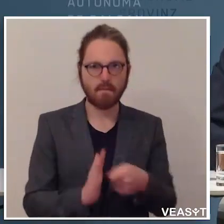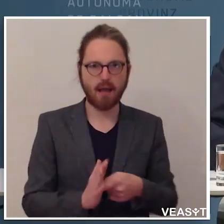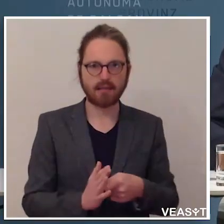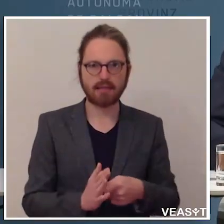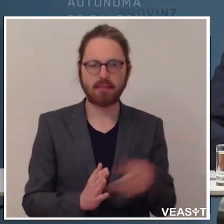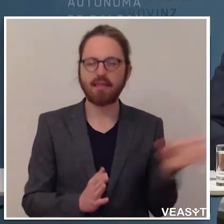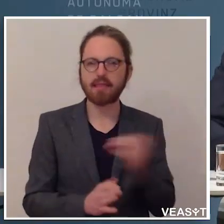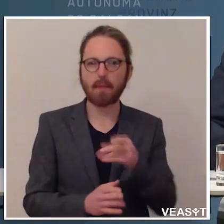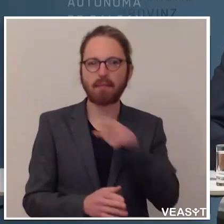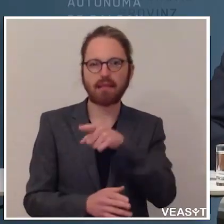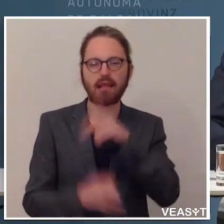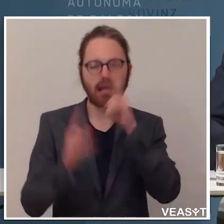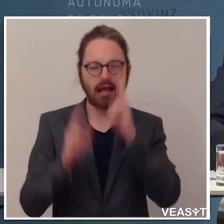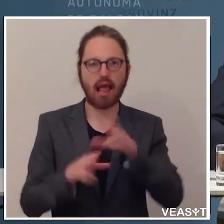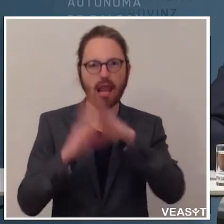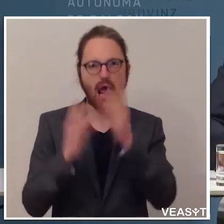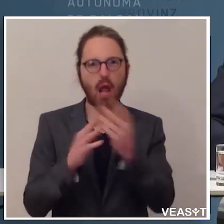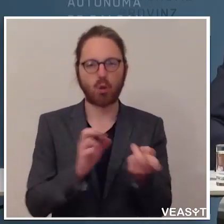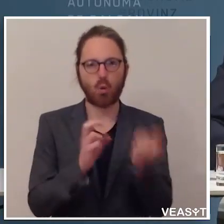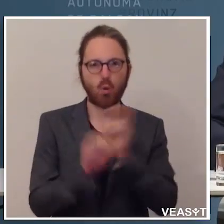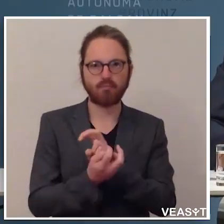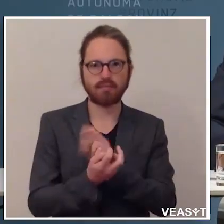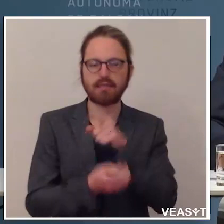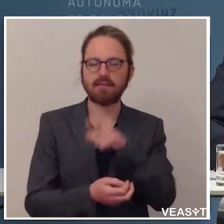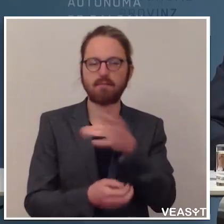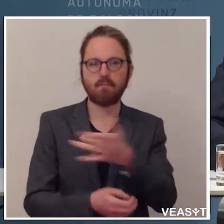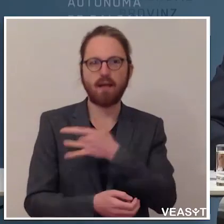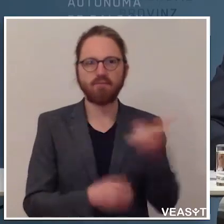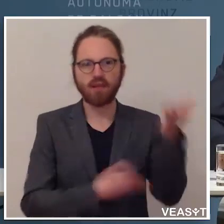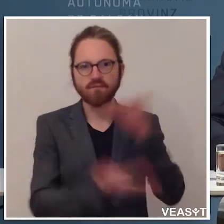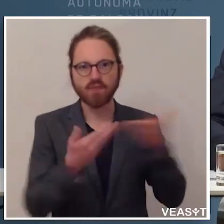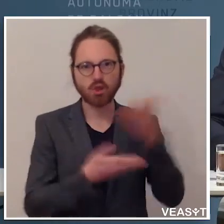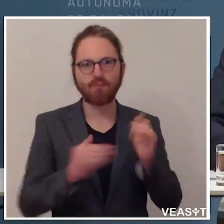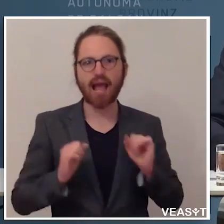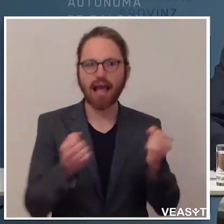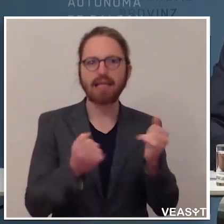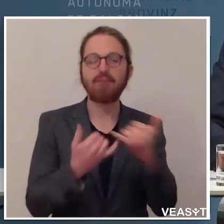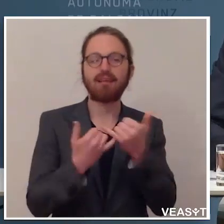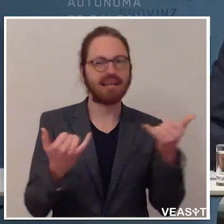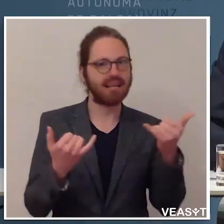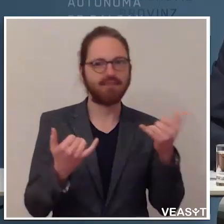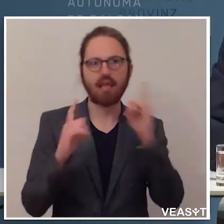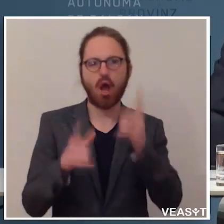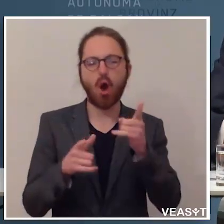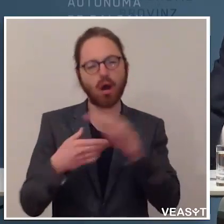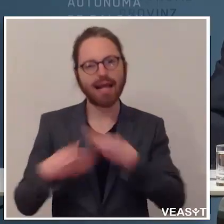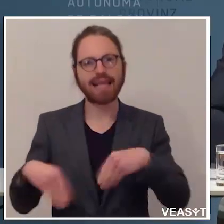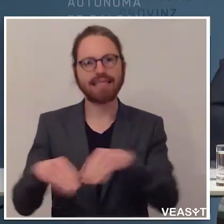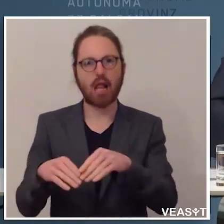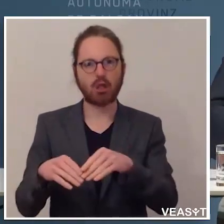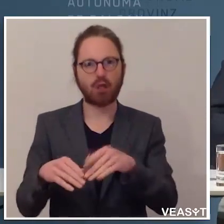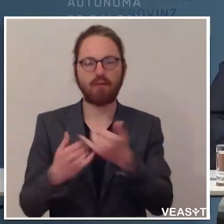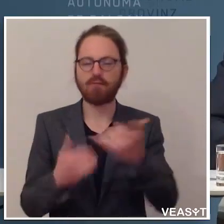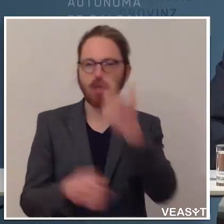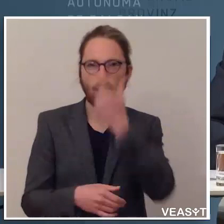wir hier vorsehen, umgesetzt werden können. Und das betrifft die wirtschaftlichen Aktivitäten genauso wie die gesellschaftlichen, also wie die